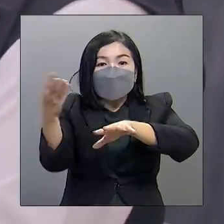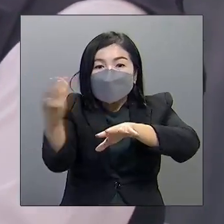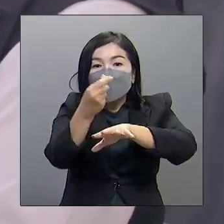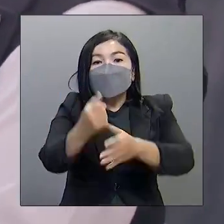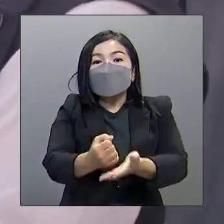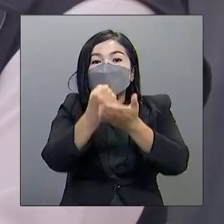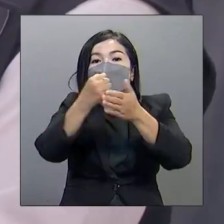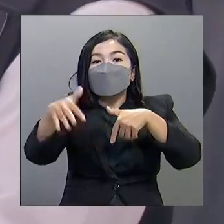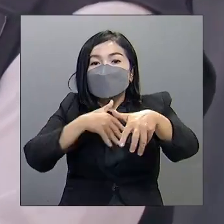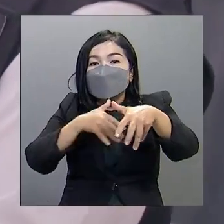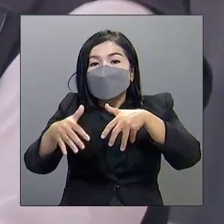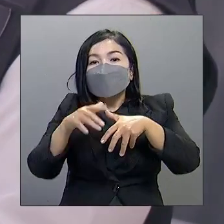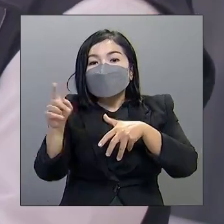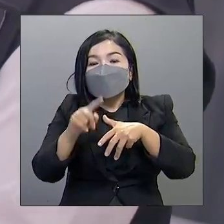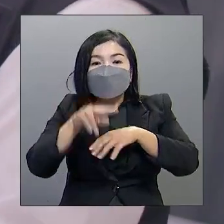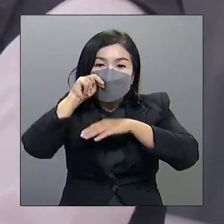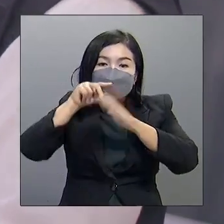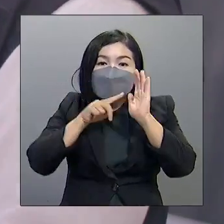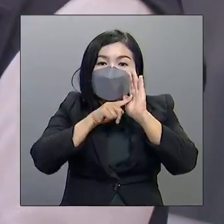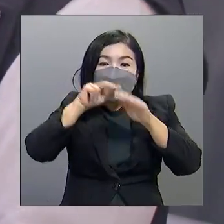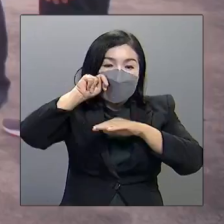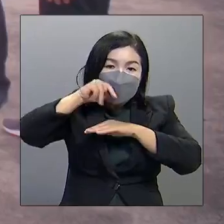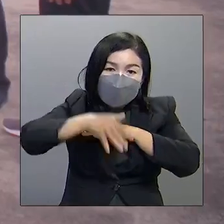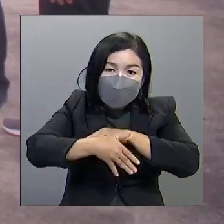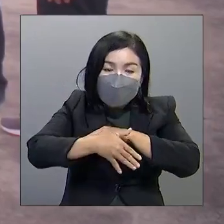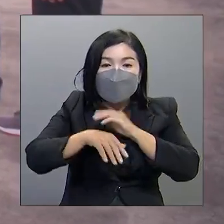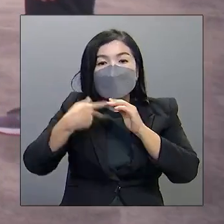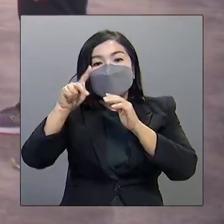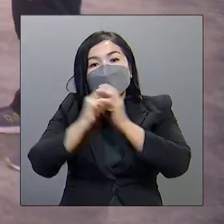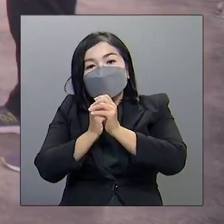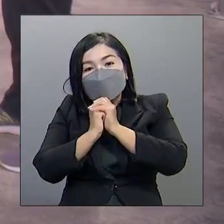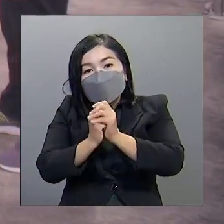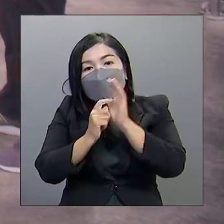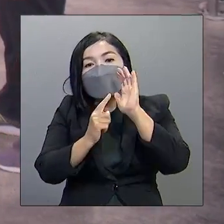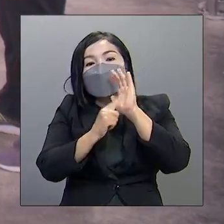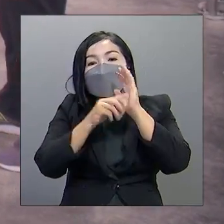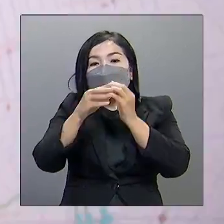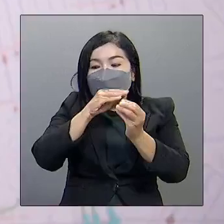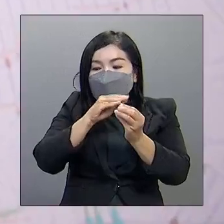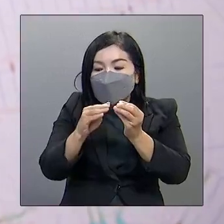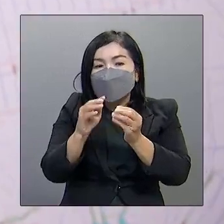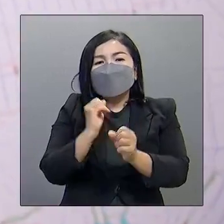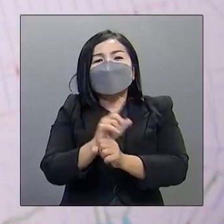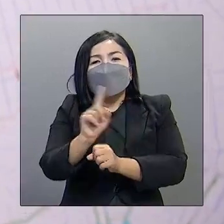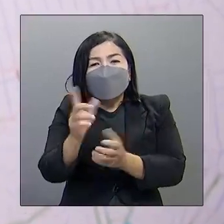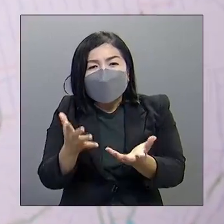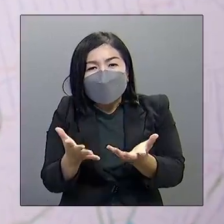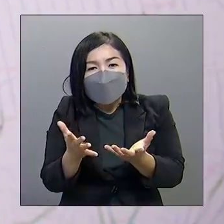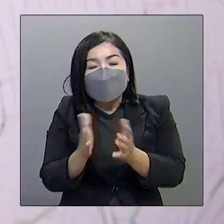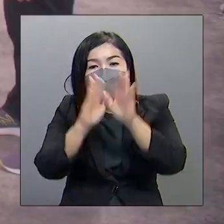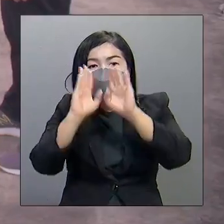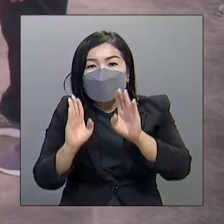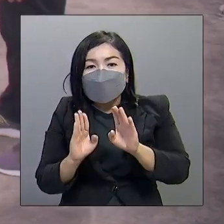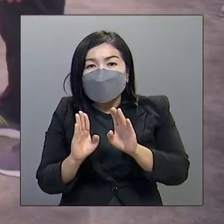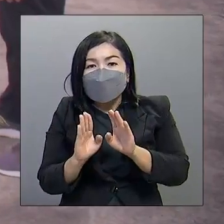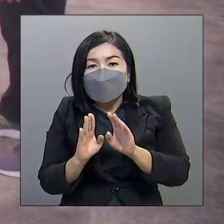พี่น้องในเขตจังหวัดนครนายกปราจีนบุรีและฉะเชิงเทรา คราวนี้จากสถานีนี้ต่อเนี่ยการลำเลียงเห็นบอกว่ามีการทางยกระดับหรือพี่ก้าวเหรอ